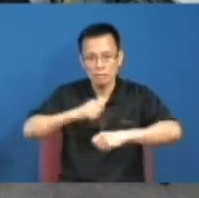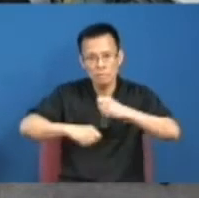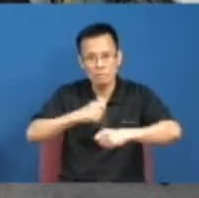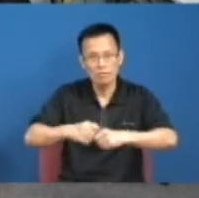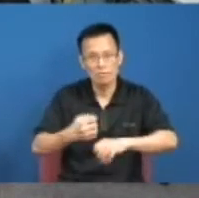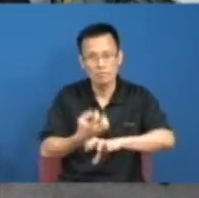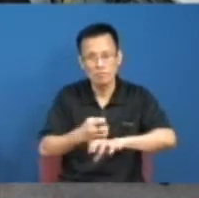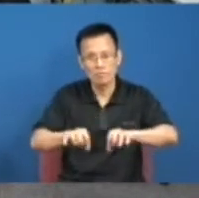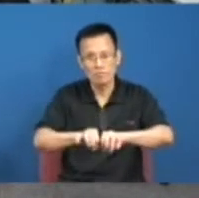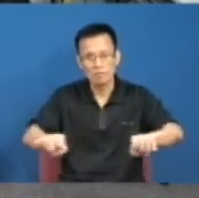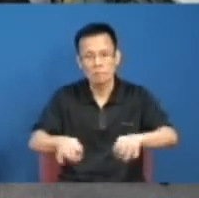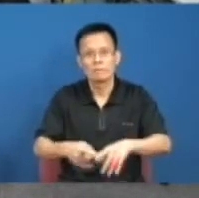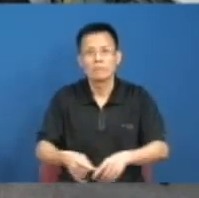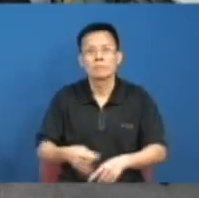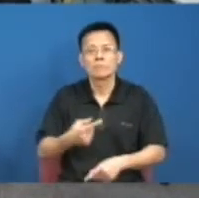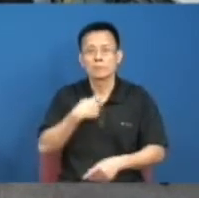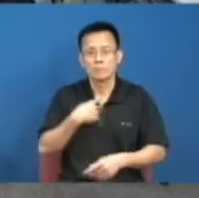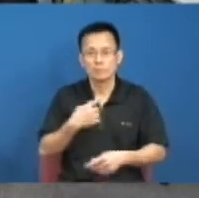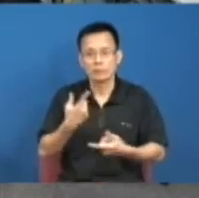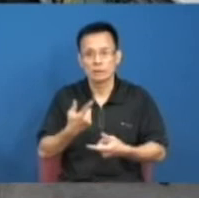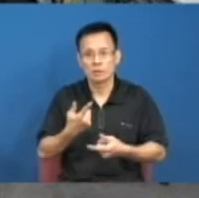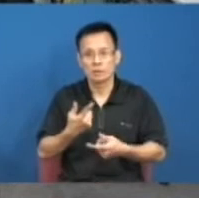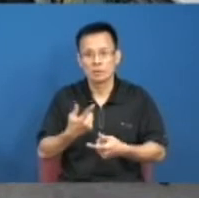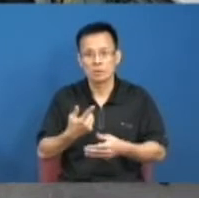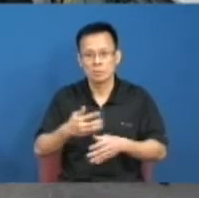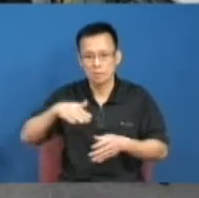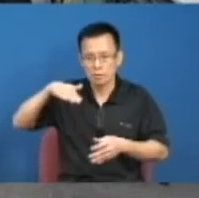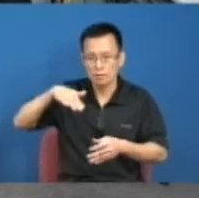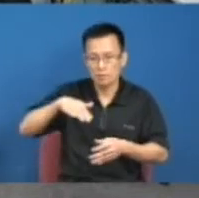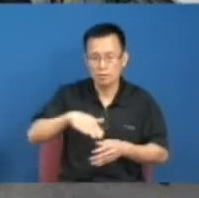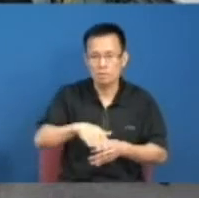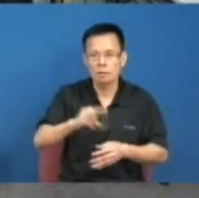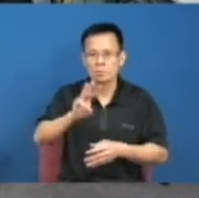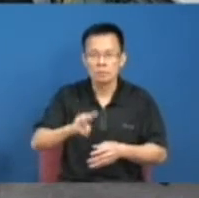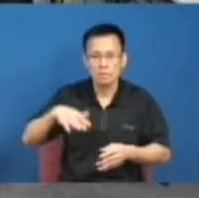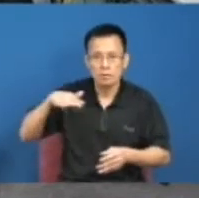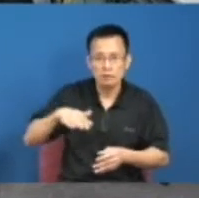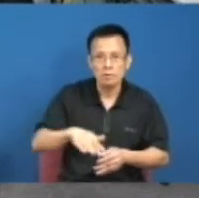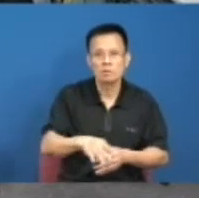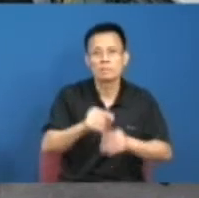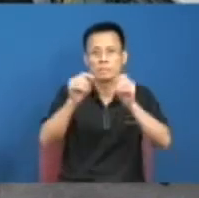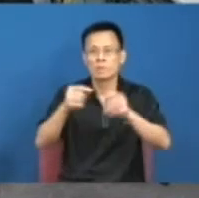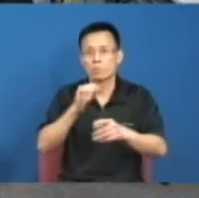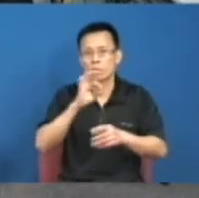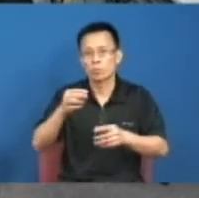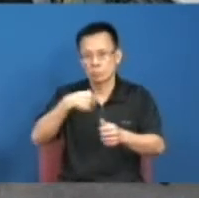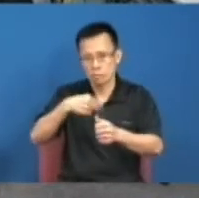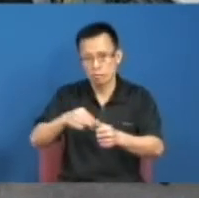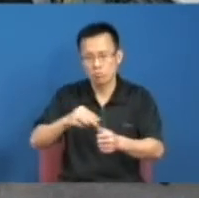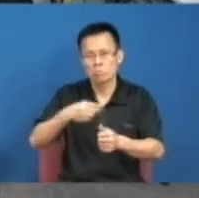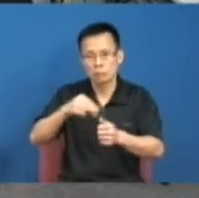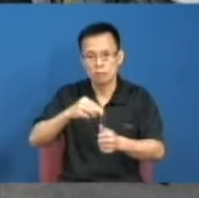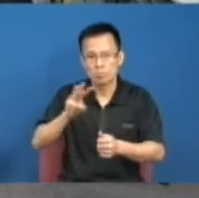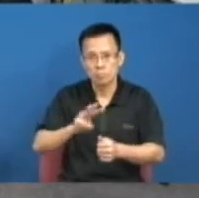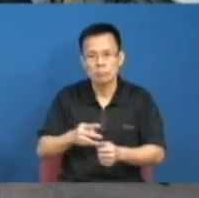啦。咁我覺得應該其實好多都或者個斜台斜水嘅問題做得足。冇得養水，咁其實都係一個好嘅一個方 向。一個